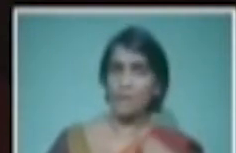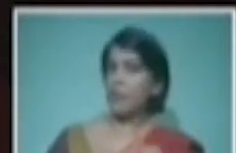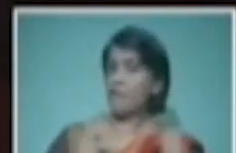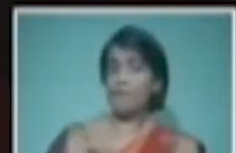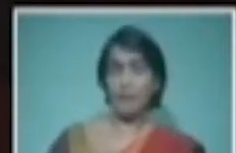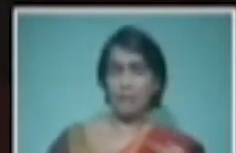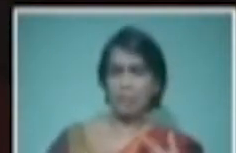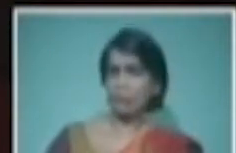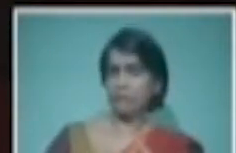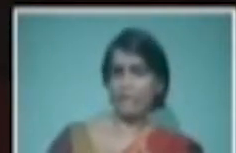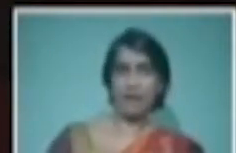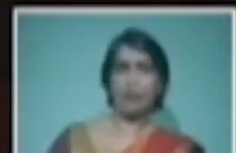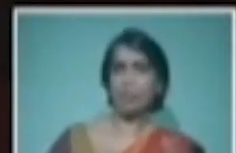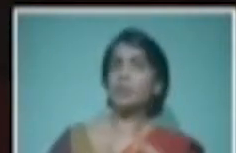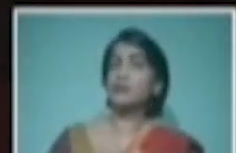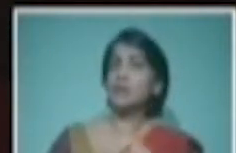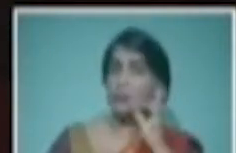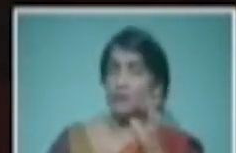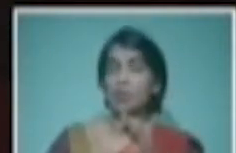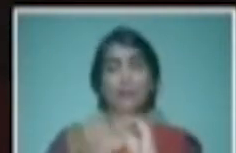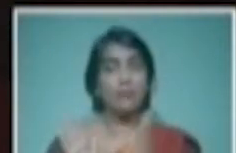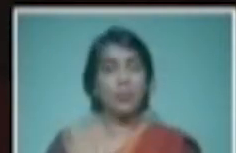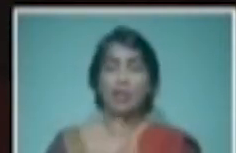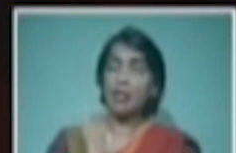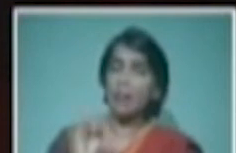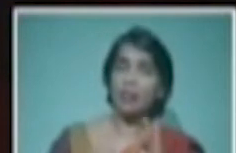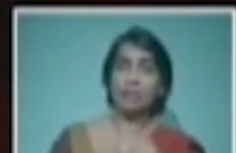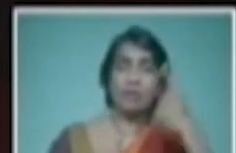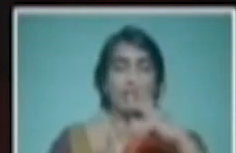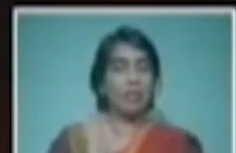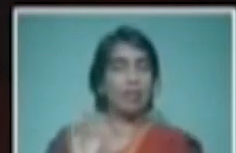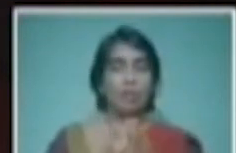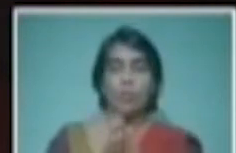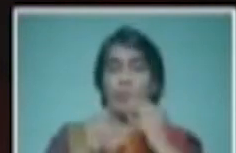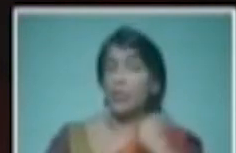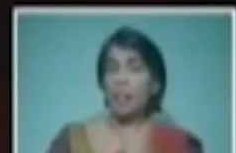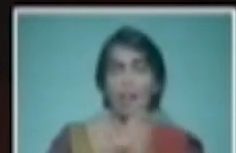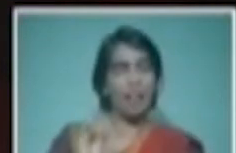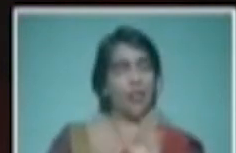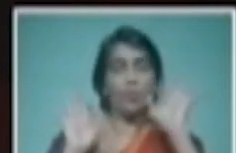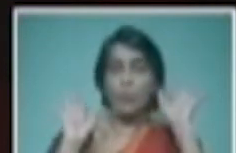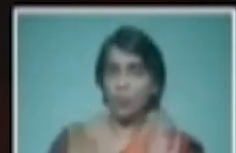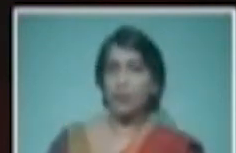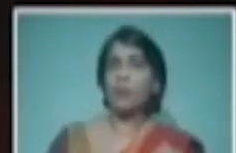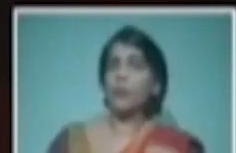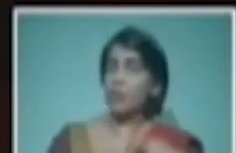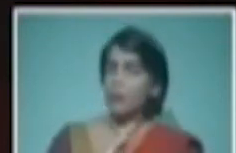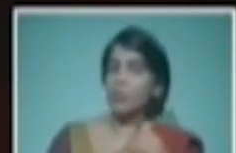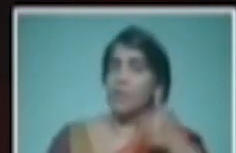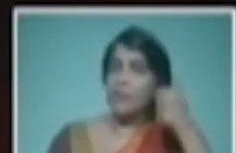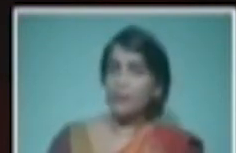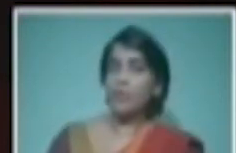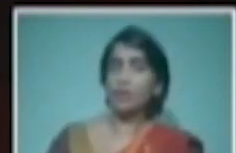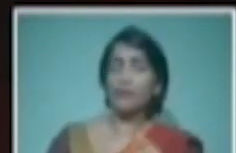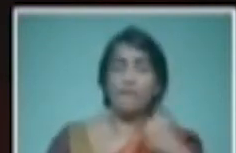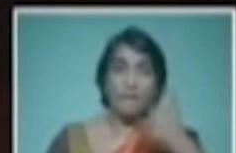නෙවෙයි අපි ජනාධිපතිකම් අගමැතිකම් මැතිඑමැතිකම් නියෝජ්‍යමැතිකම් රාජ්‍යමැතිකම් නැතුව මේ රටට වැදගත්